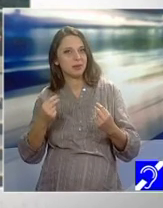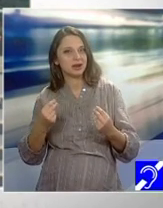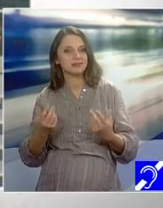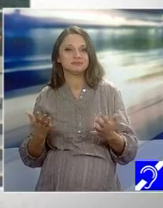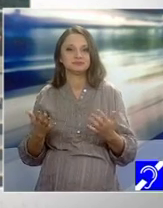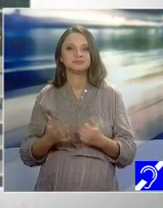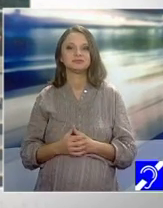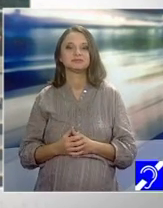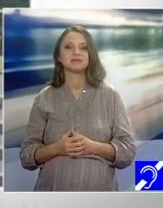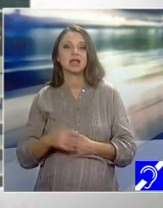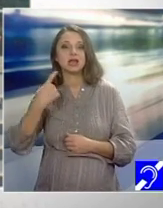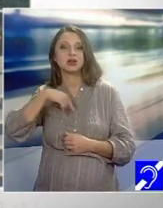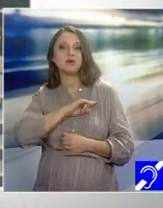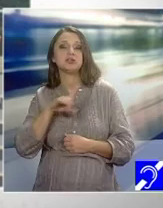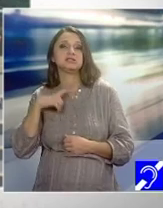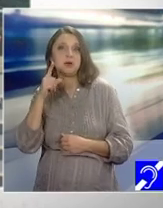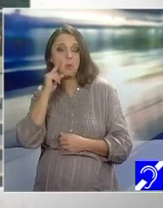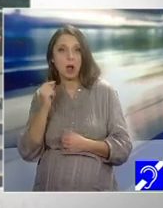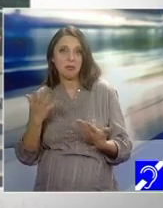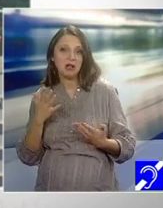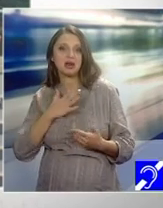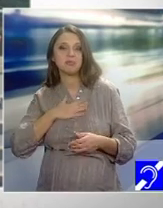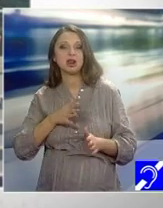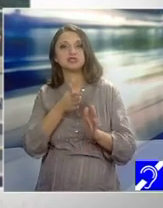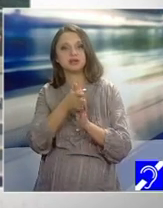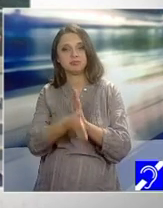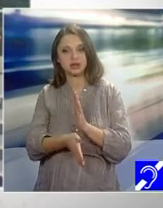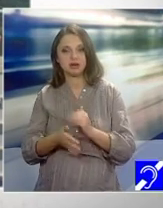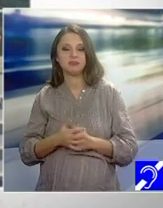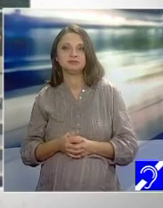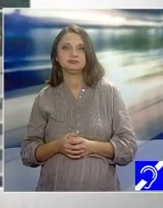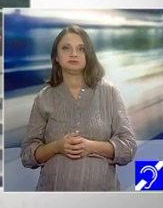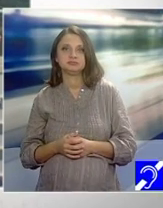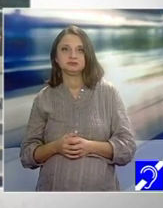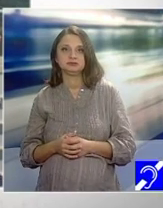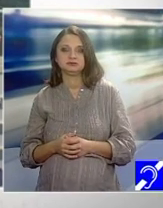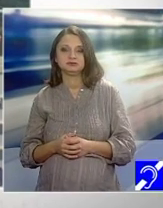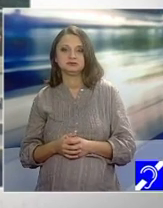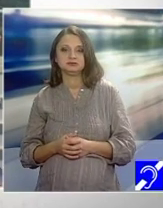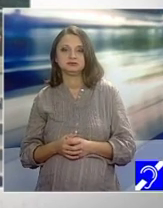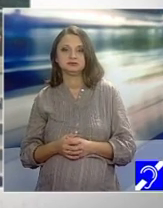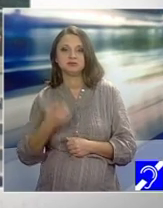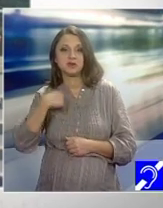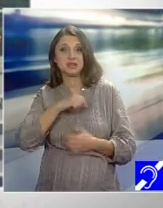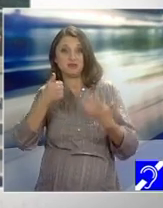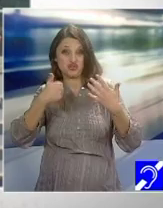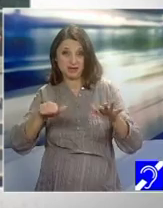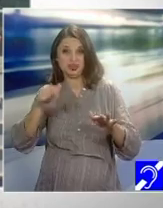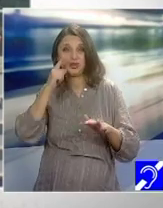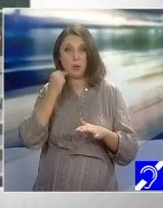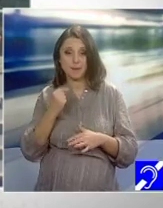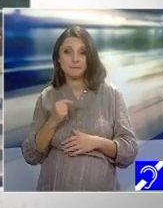Noi suntem oameni cărora ne place să ne implicăm. Cu siguranță avem, având în vedere că suntem 60, sunt